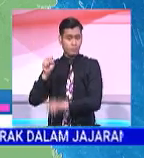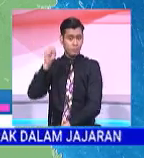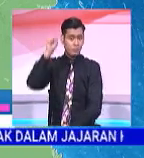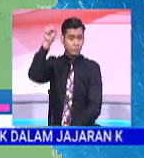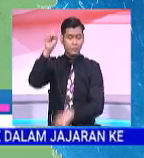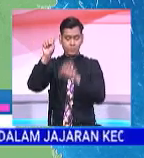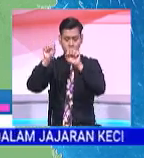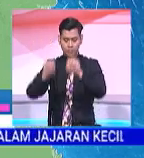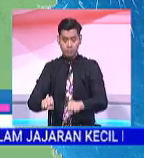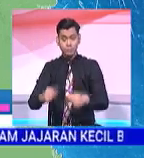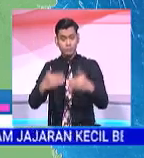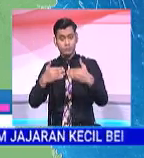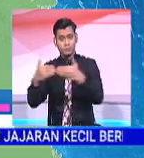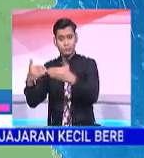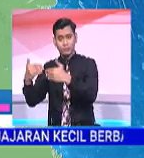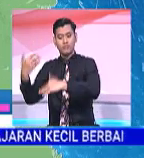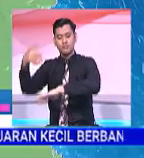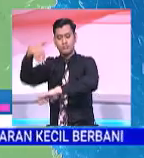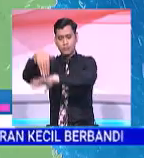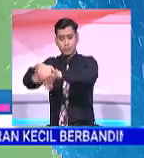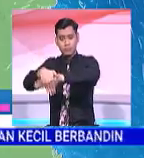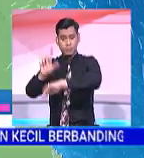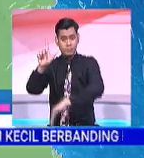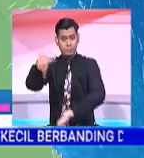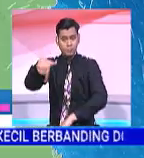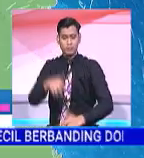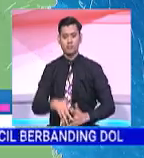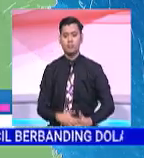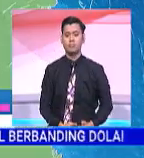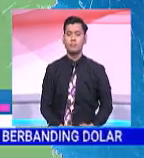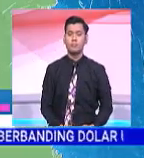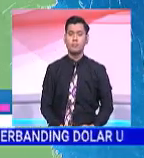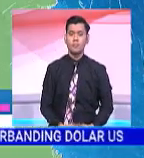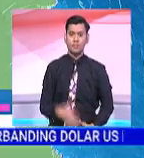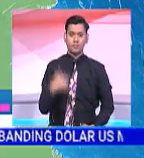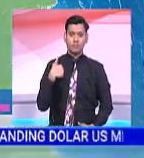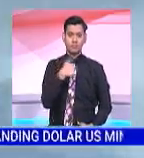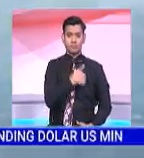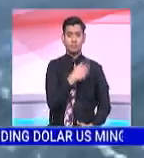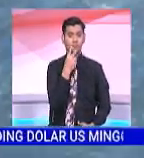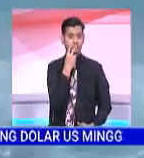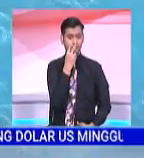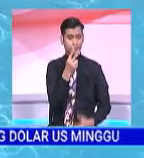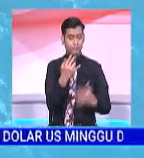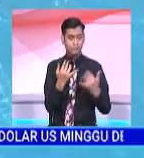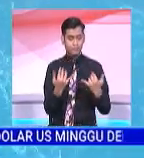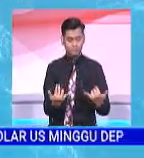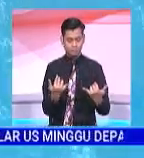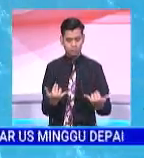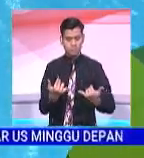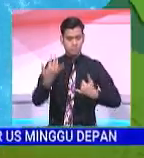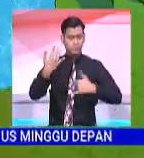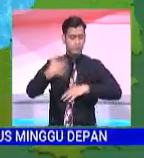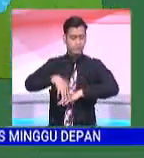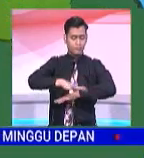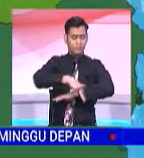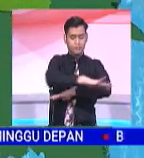yang kita adakan pada hari ini. Pastinya ini penting ialah untuk menentukan supaya